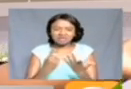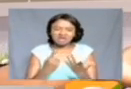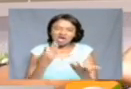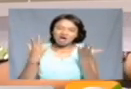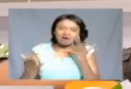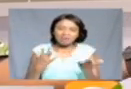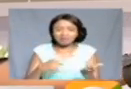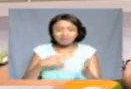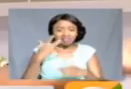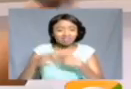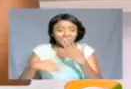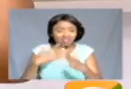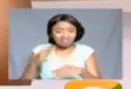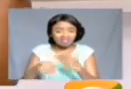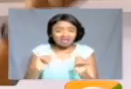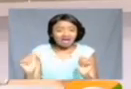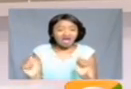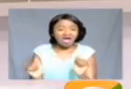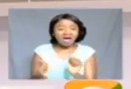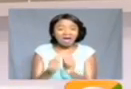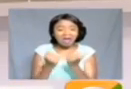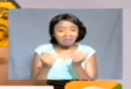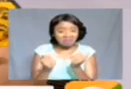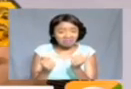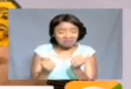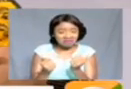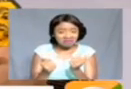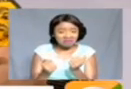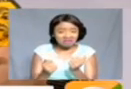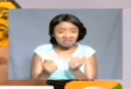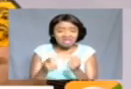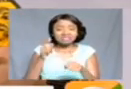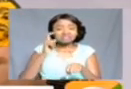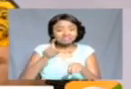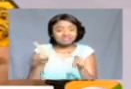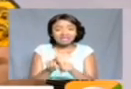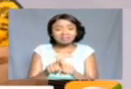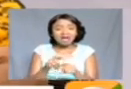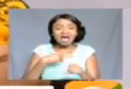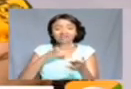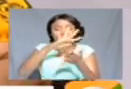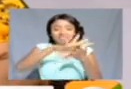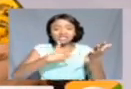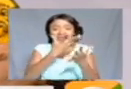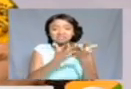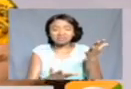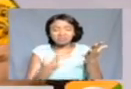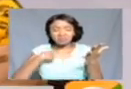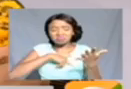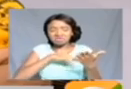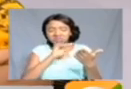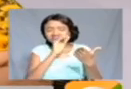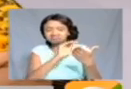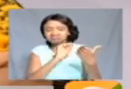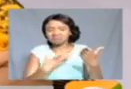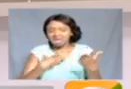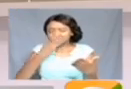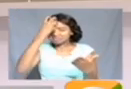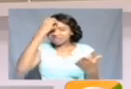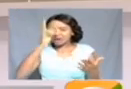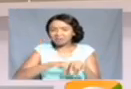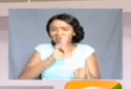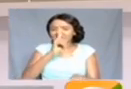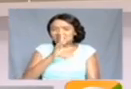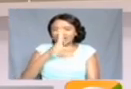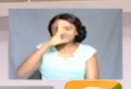Msafwari kuna wakati ashasema kwenye vipindi vya miaka ya nyuma inawekwa timetable ya kwamba sisi kujamiana tunajibiana Jumapili saa